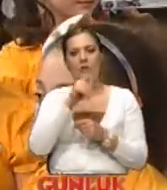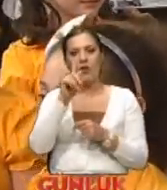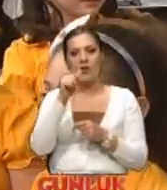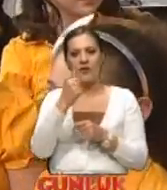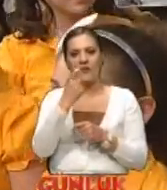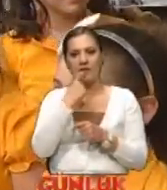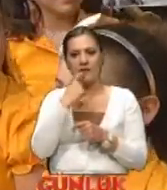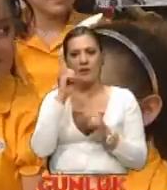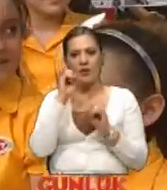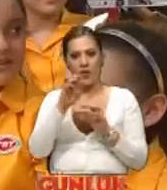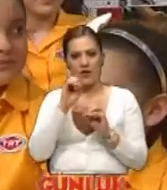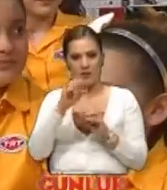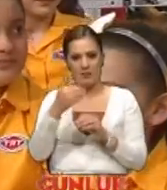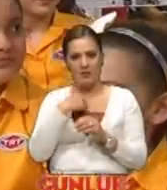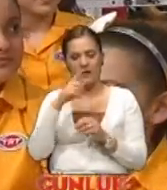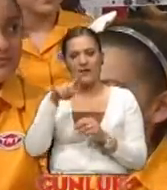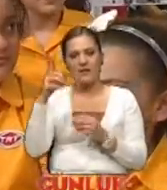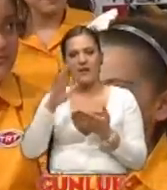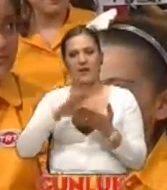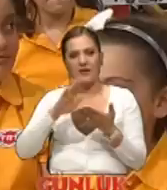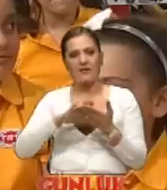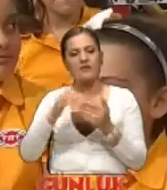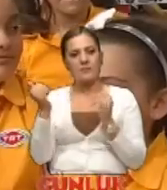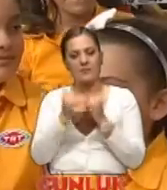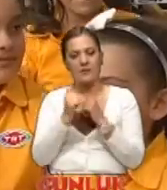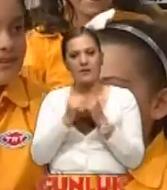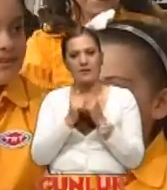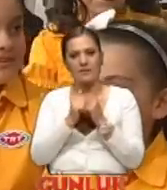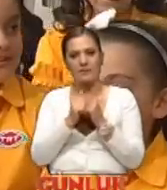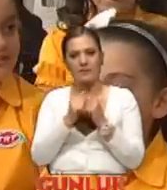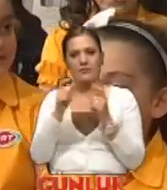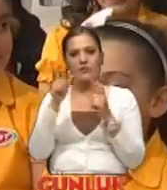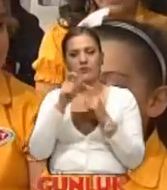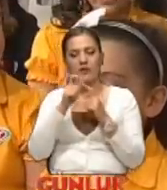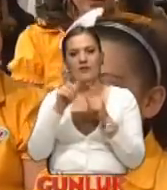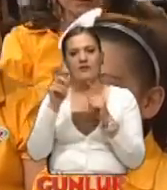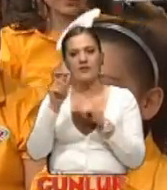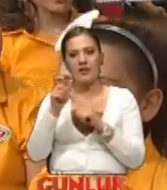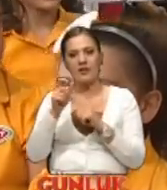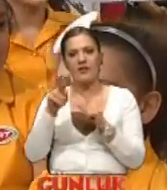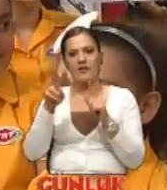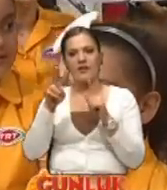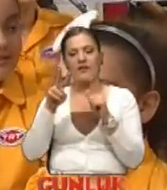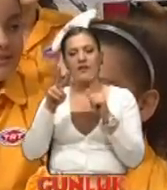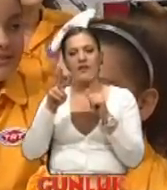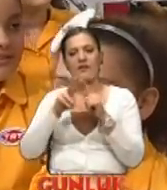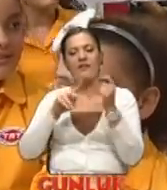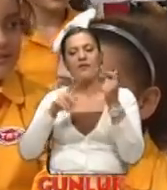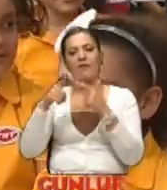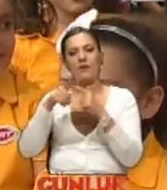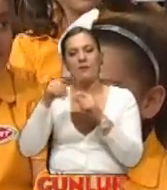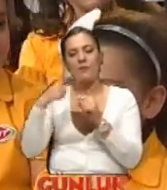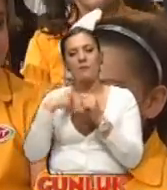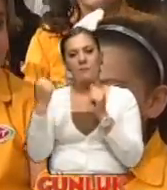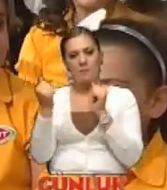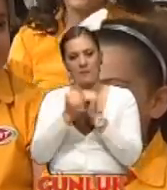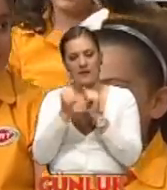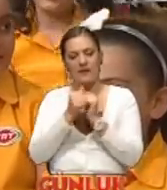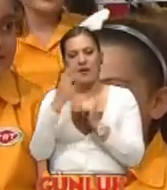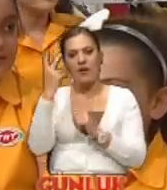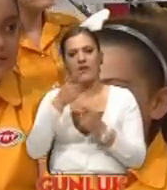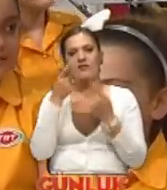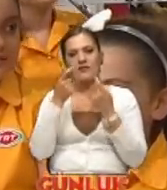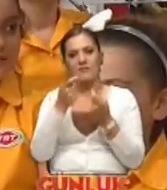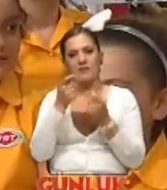yıldır öğretmeniyim, eğitmeniyim. Diğer arkadaşlarımla birlikte Süreyya Çağlar ve Nilüfer Fatman'la birlikte koromuzu